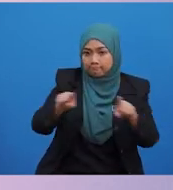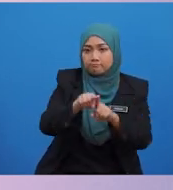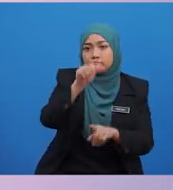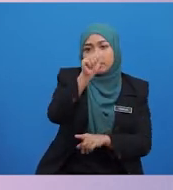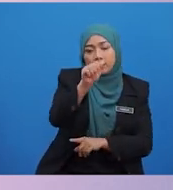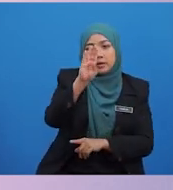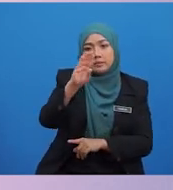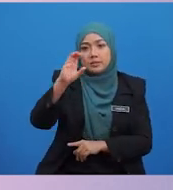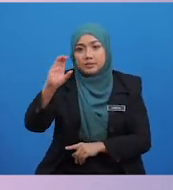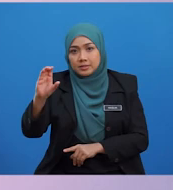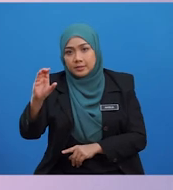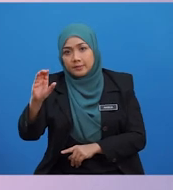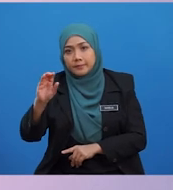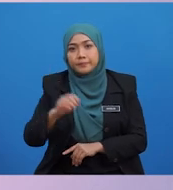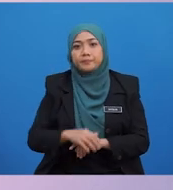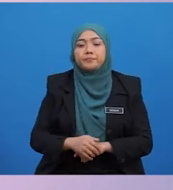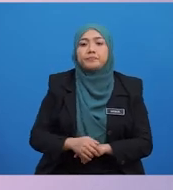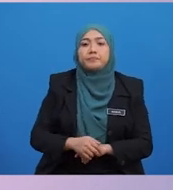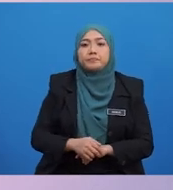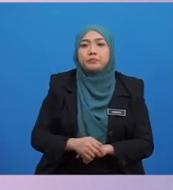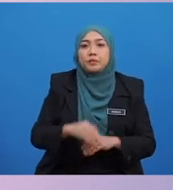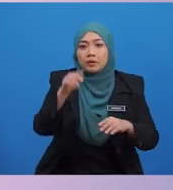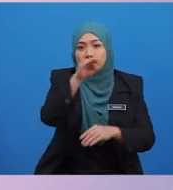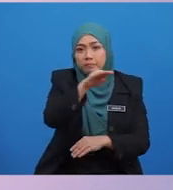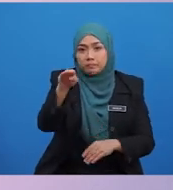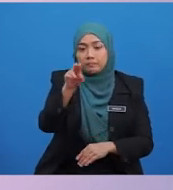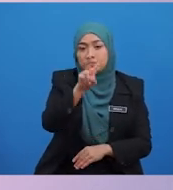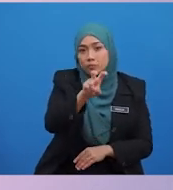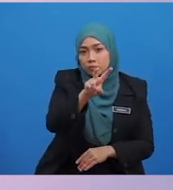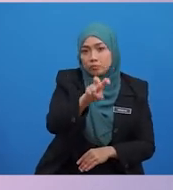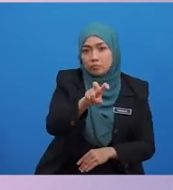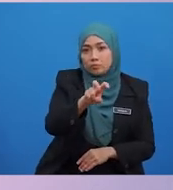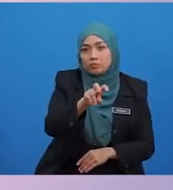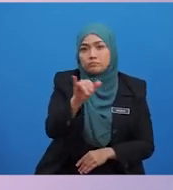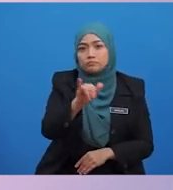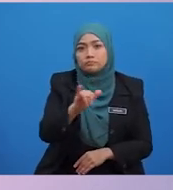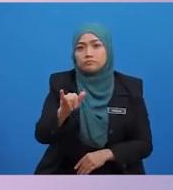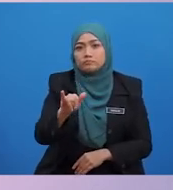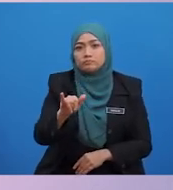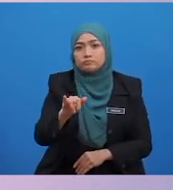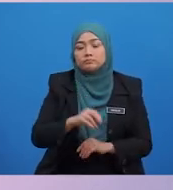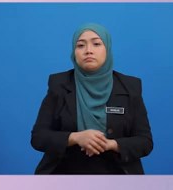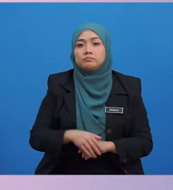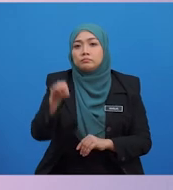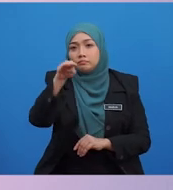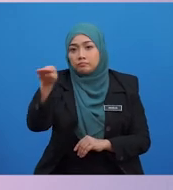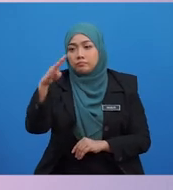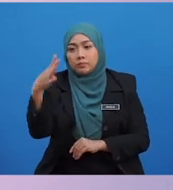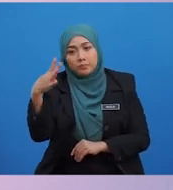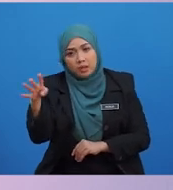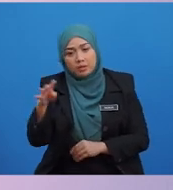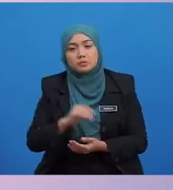persamaan Kensi per-20 sama dengan file 40° per empatbelas